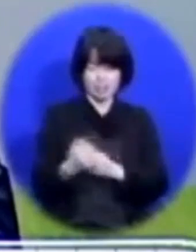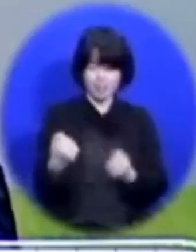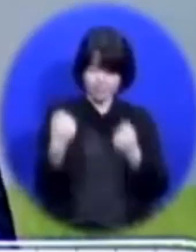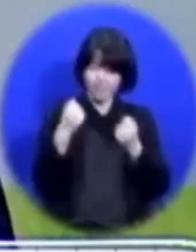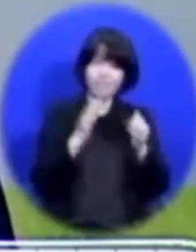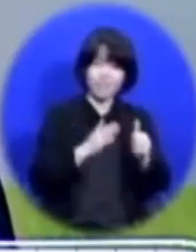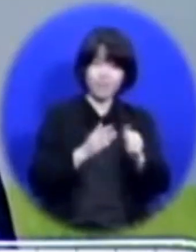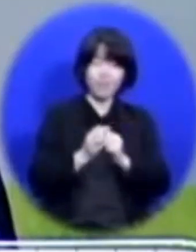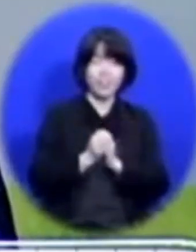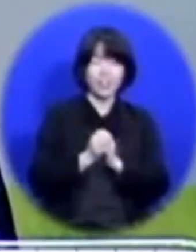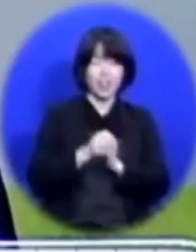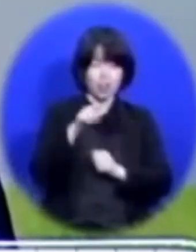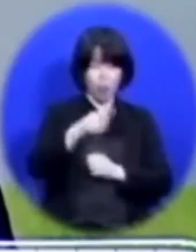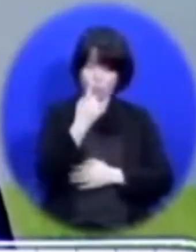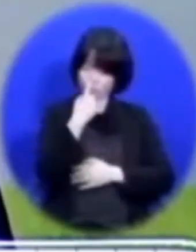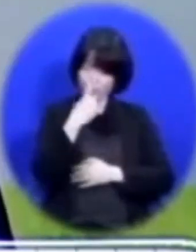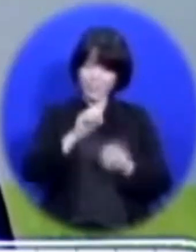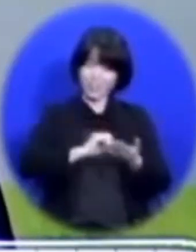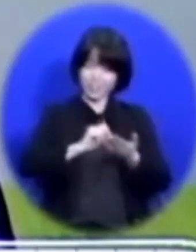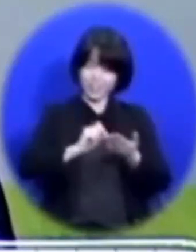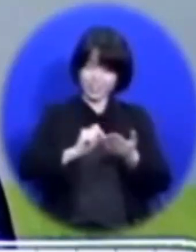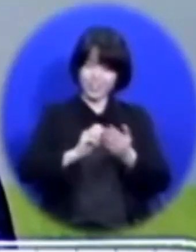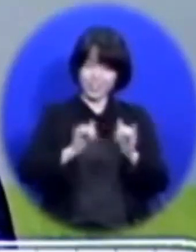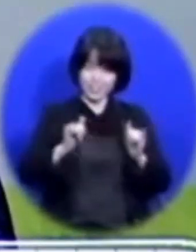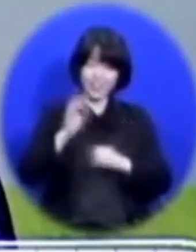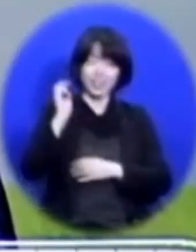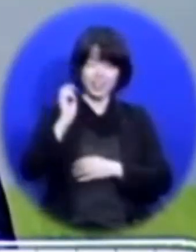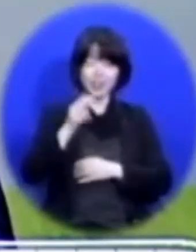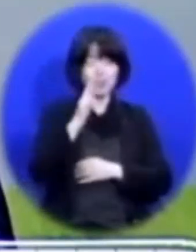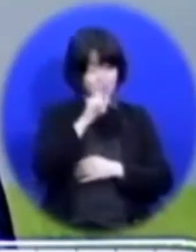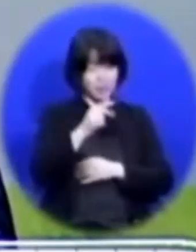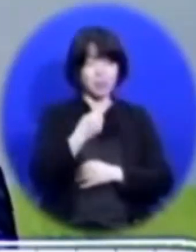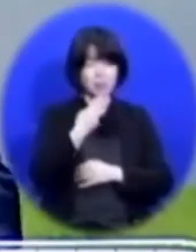.너는 훌륭한소설가가될거야.두말할필요없죠.